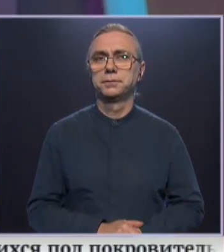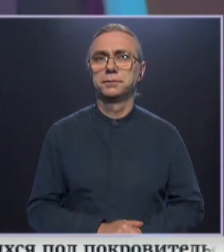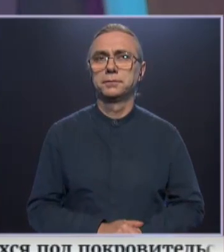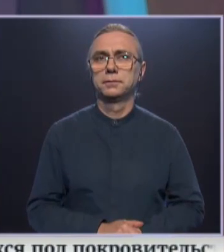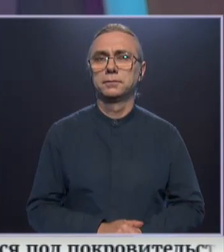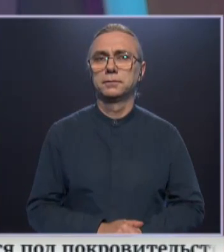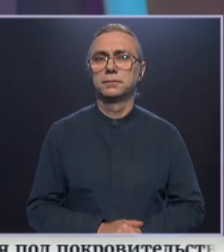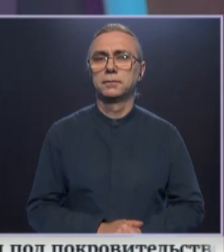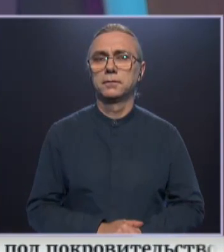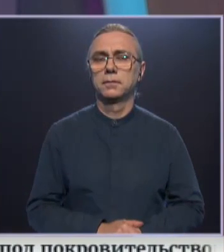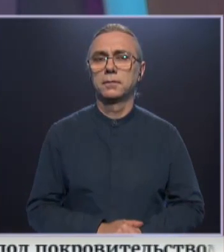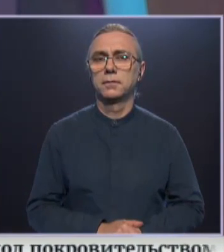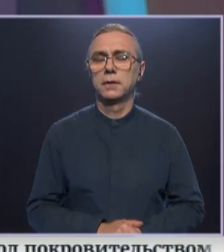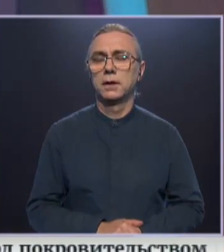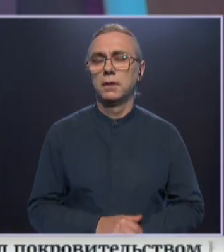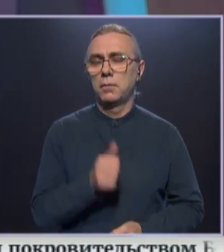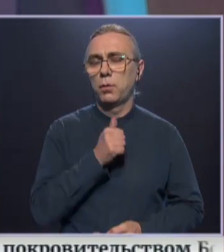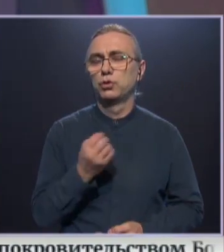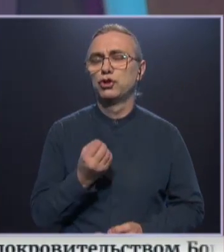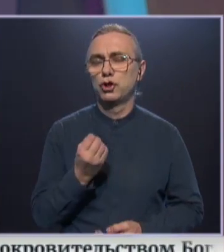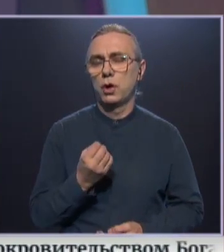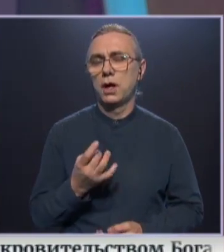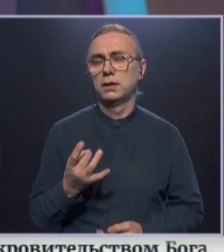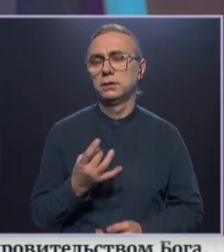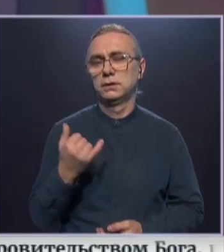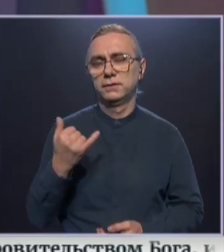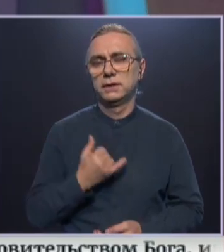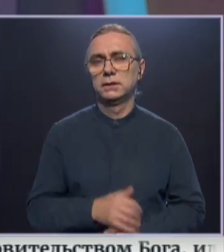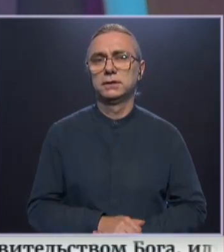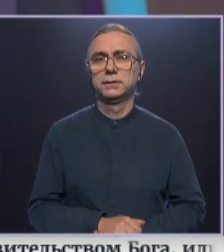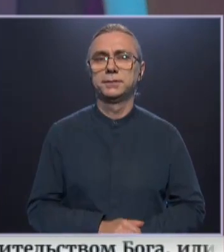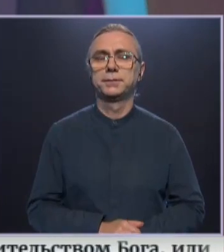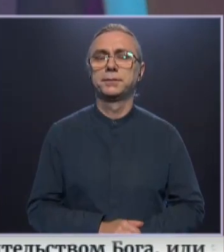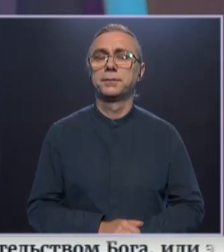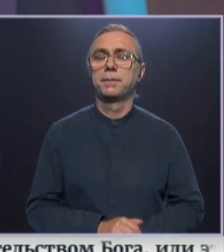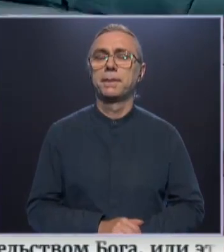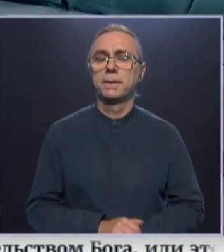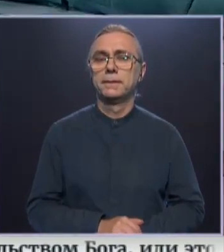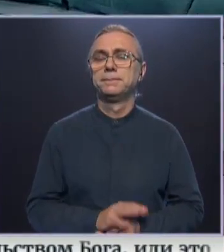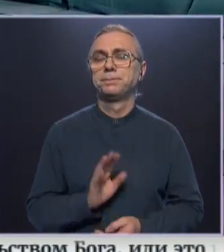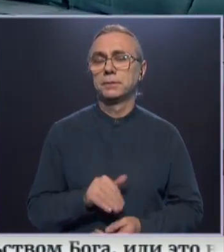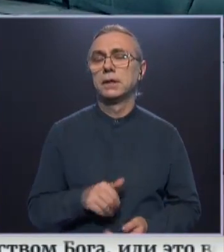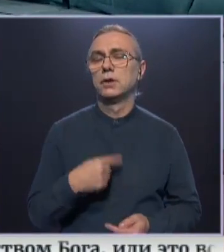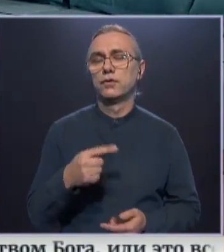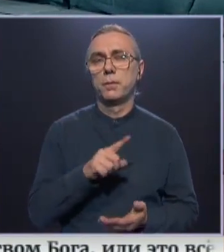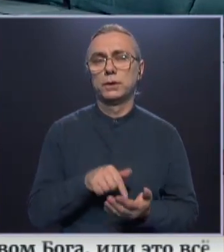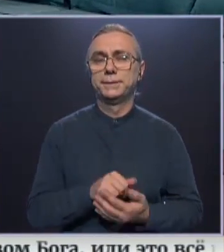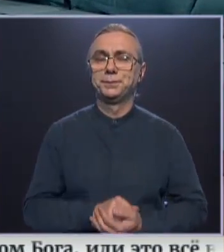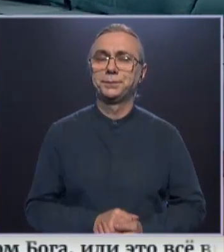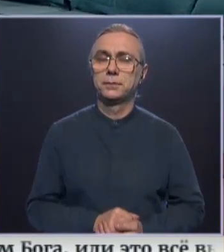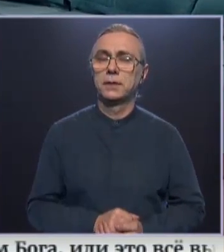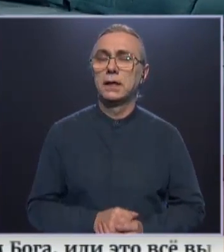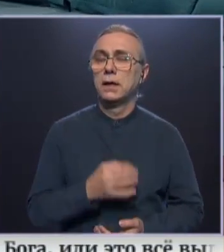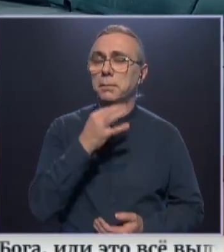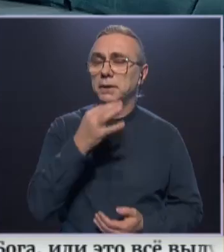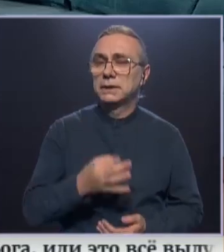Не Давайте слышно. Попробуем еще раз потом связаться. Не слышно. Не теряйтесь. Здравствуйте, батюшка и ведущая.